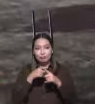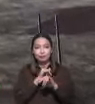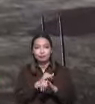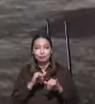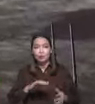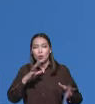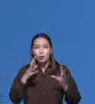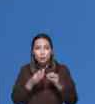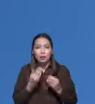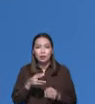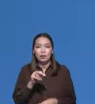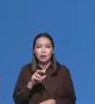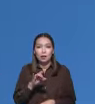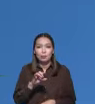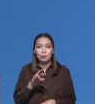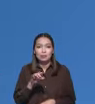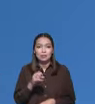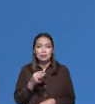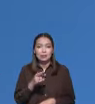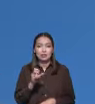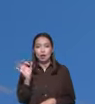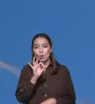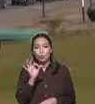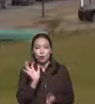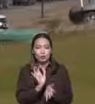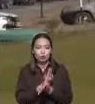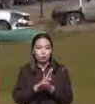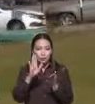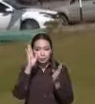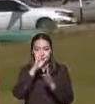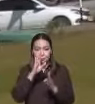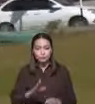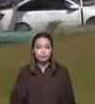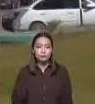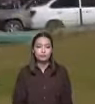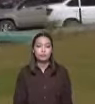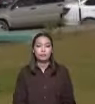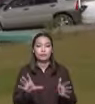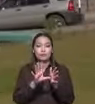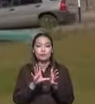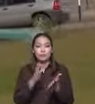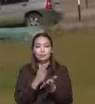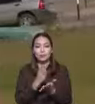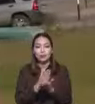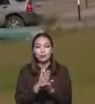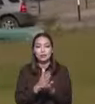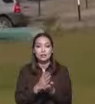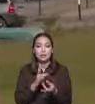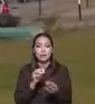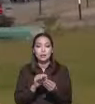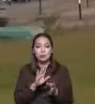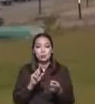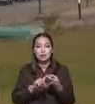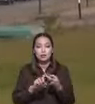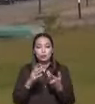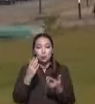на декарбонизацию и нулевые выбросы. Так как эта энергия является нестабильной, зависит от